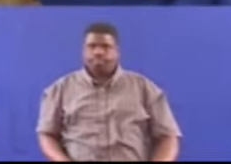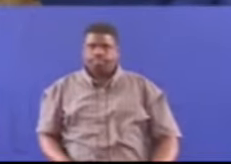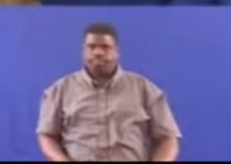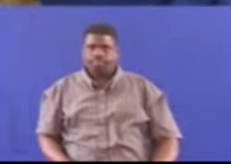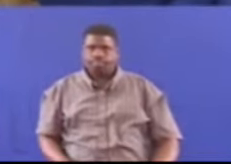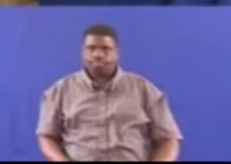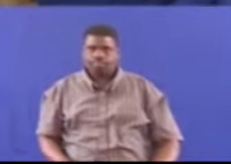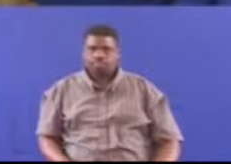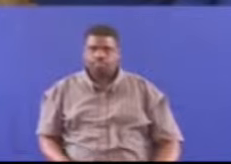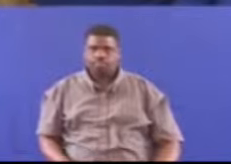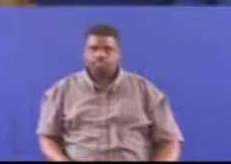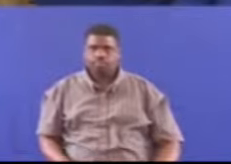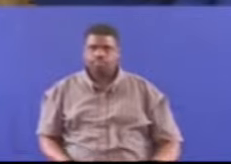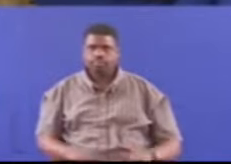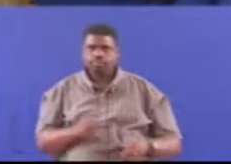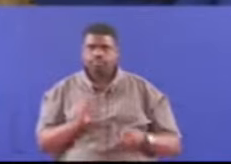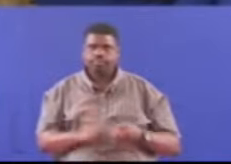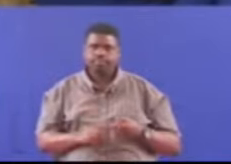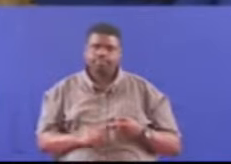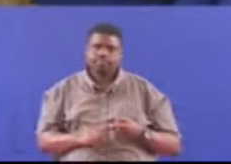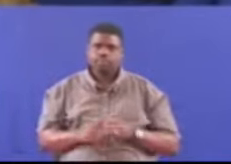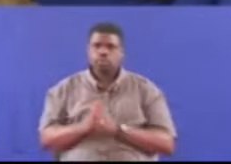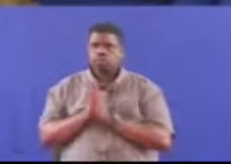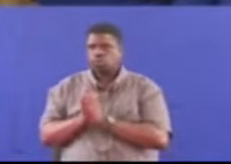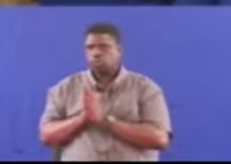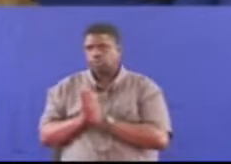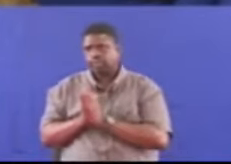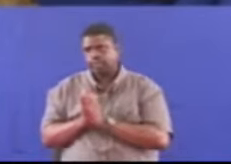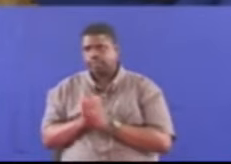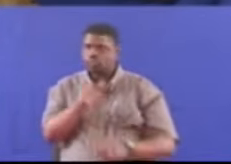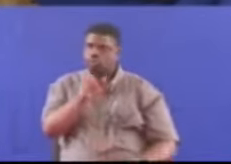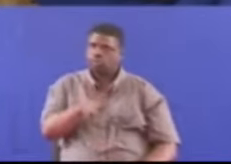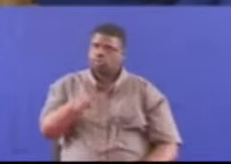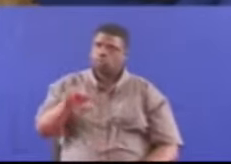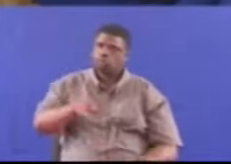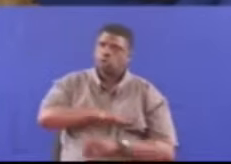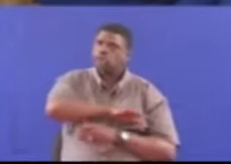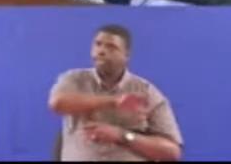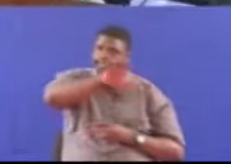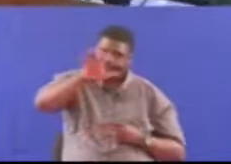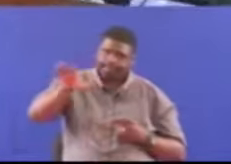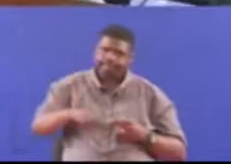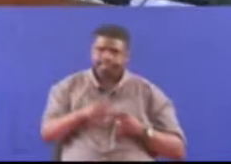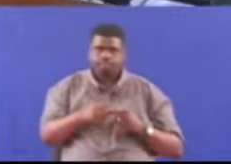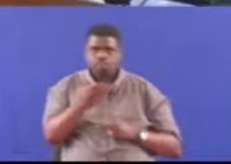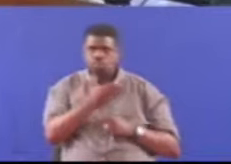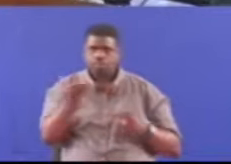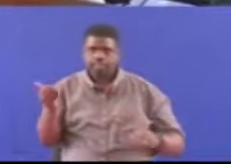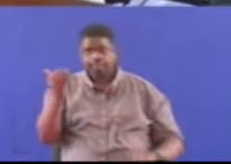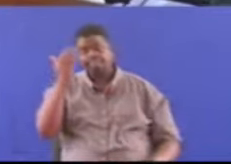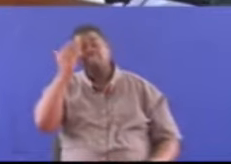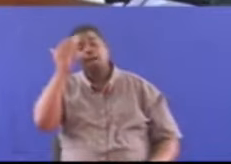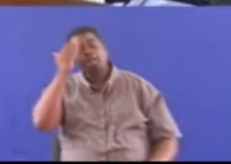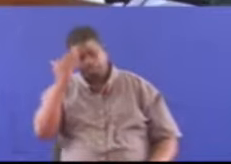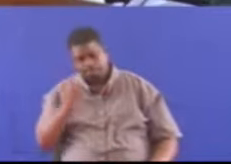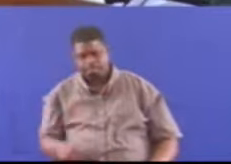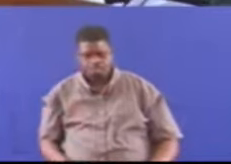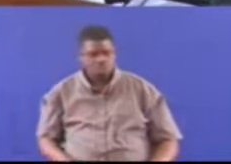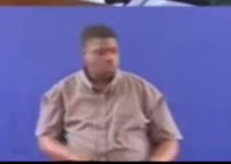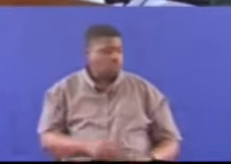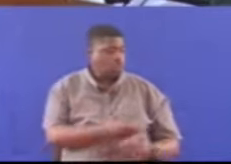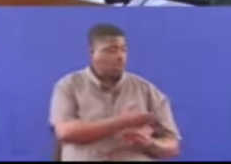Kamati yako pia ilipenda itoe shukrani kwa Watanzania wote. Wengine tunawafahamu,